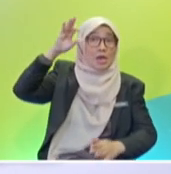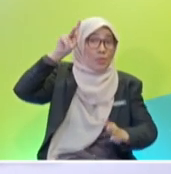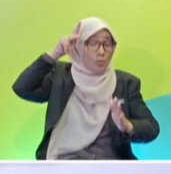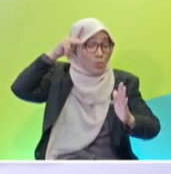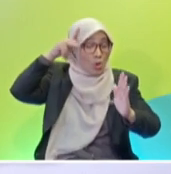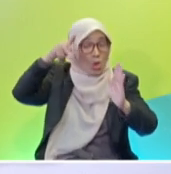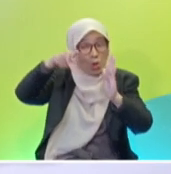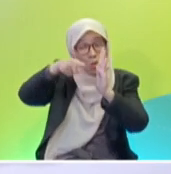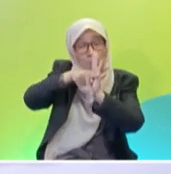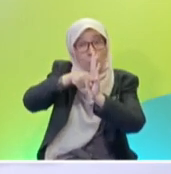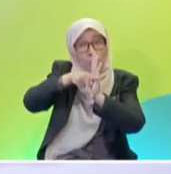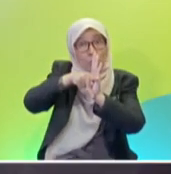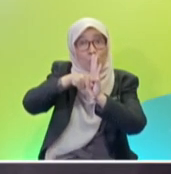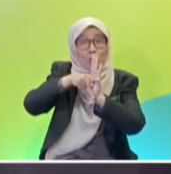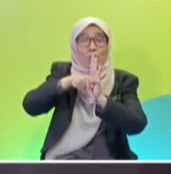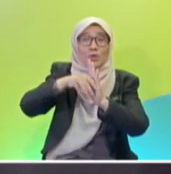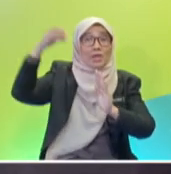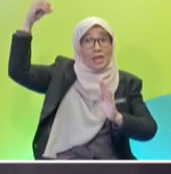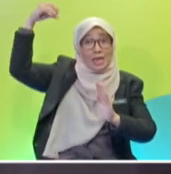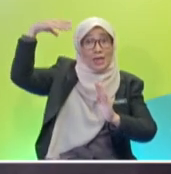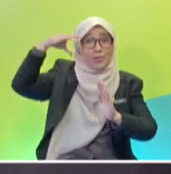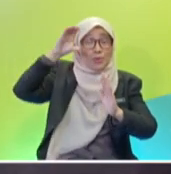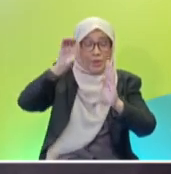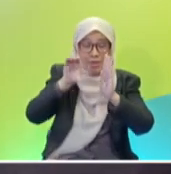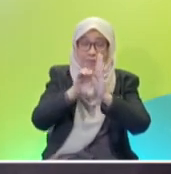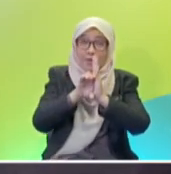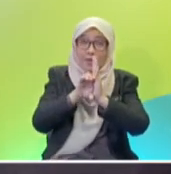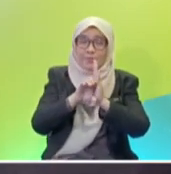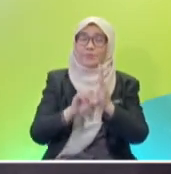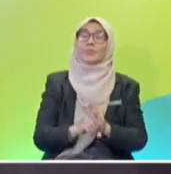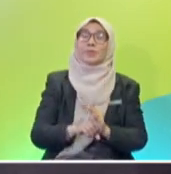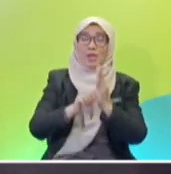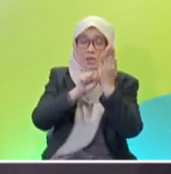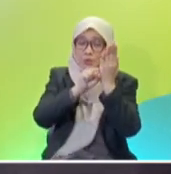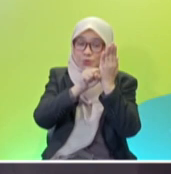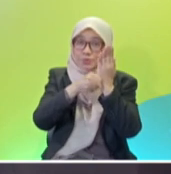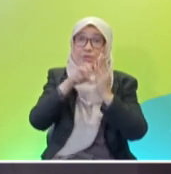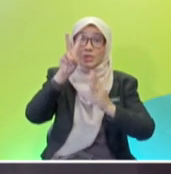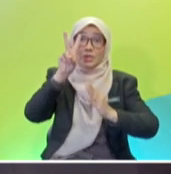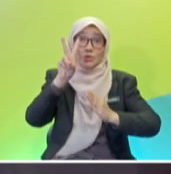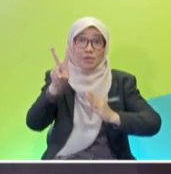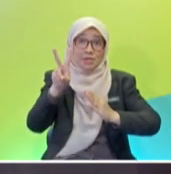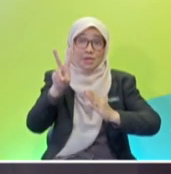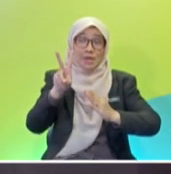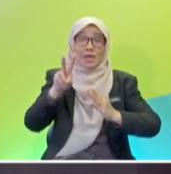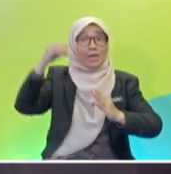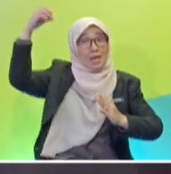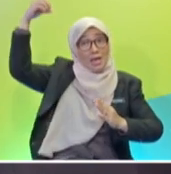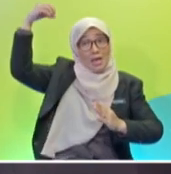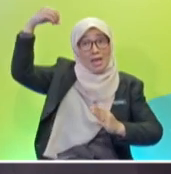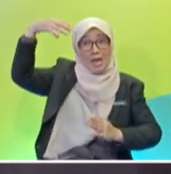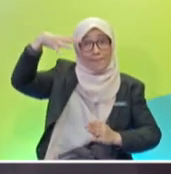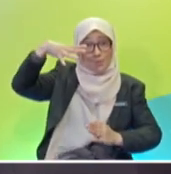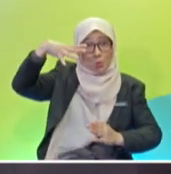fotografi. Lampu fotografi. Okey. Jadi maknanya sumber yang kedua adalah dari lampu. Tadi yang pertama matahari, yang kedua